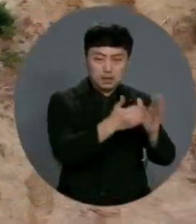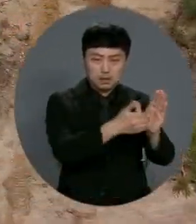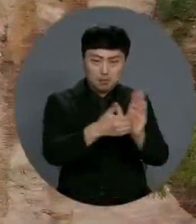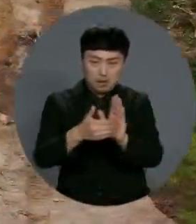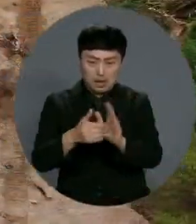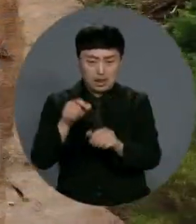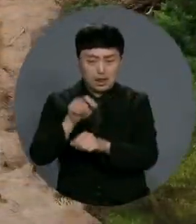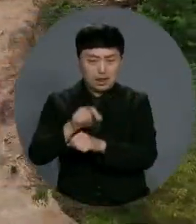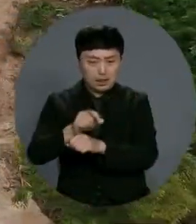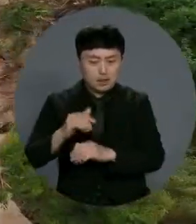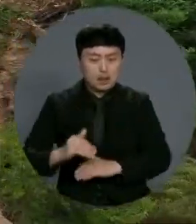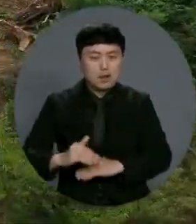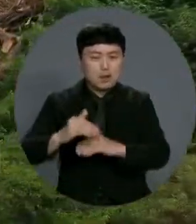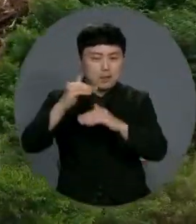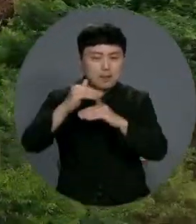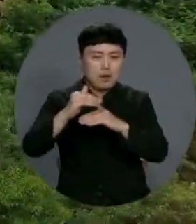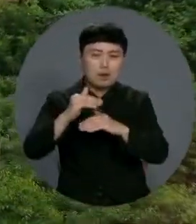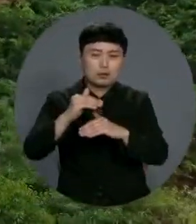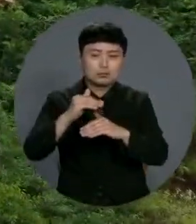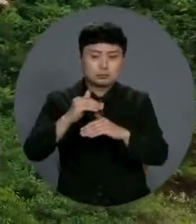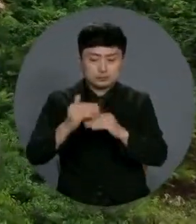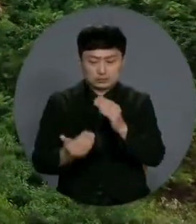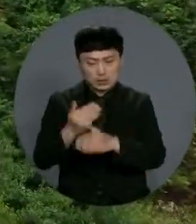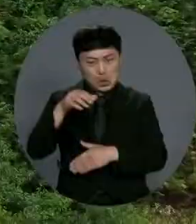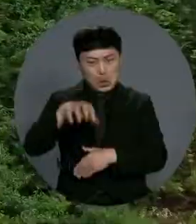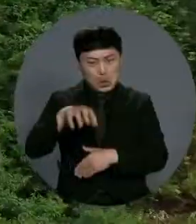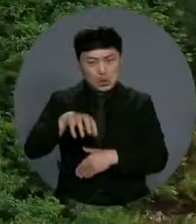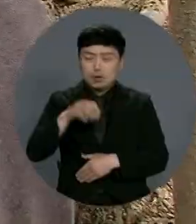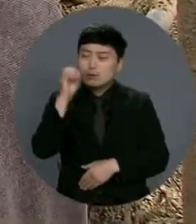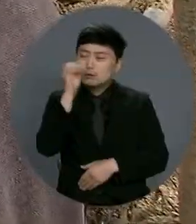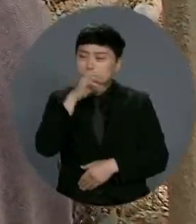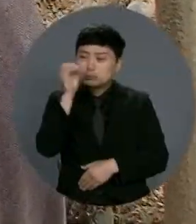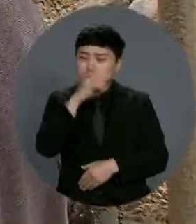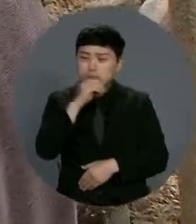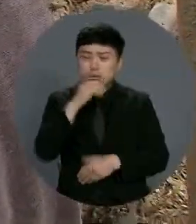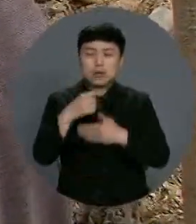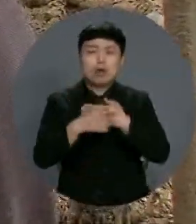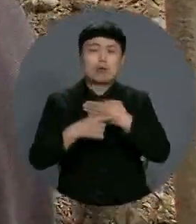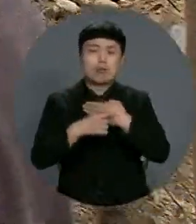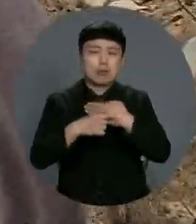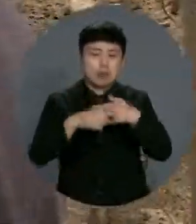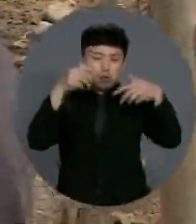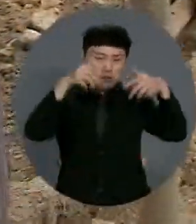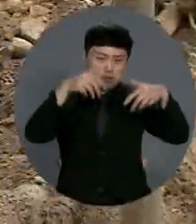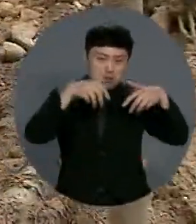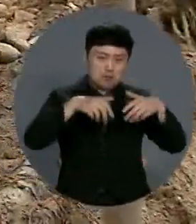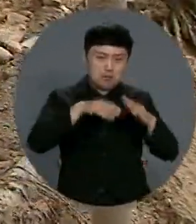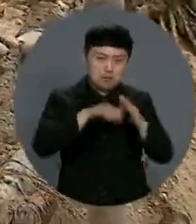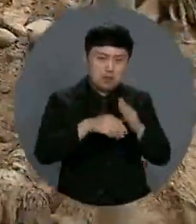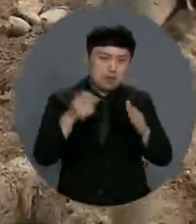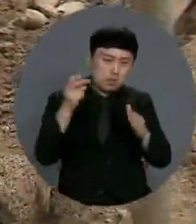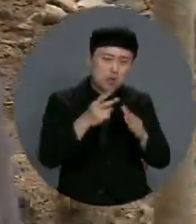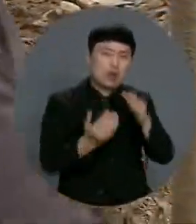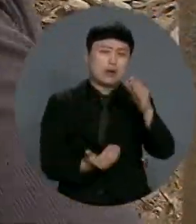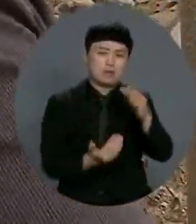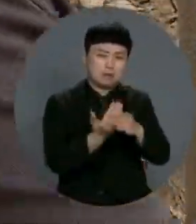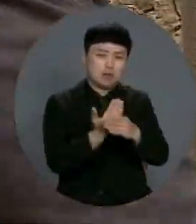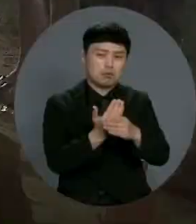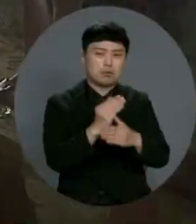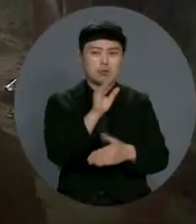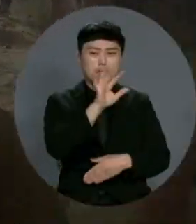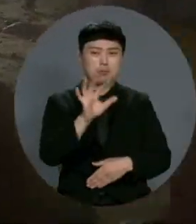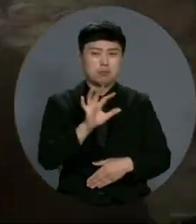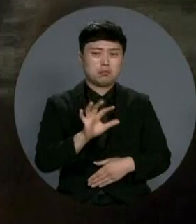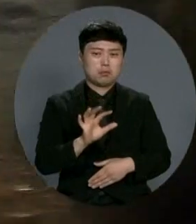위한 행정 절차가 사실상 현장에서 제대로 작동되지 않으면서 집중호우에 따른 재해 우려가 좀처럼 가시지 않고